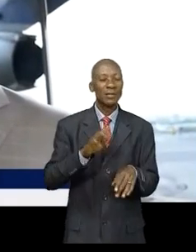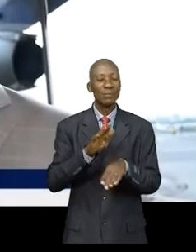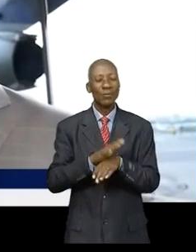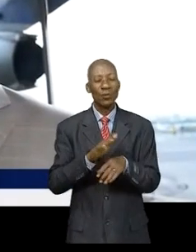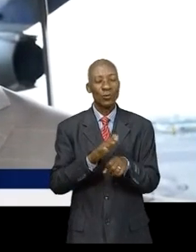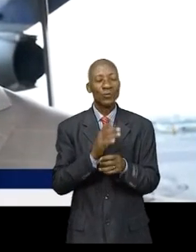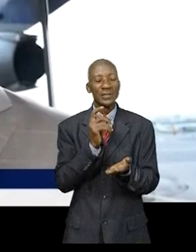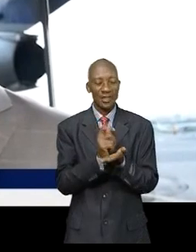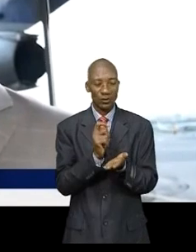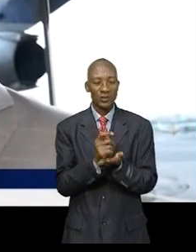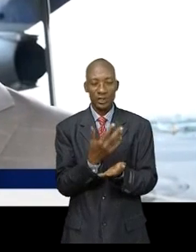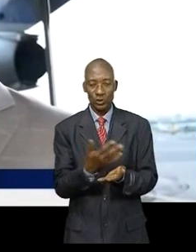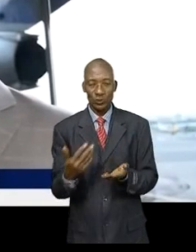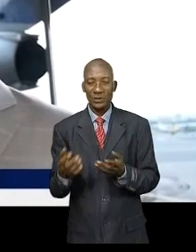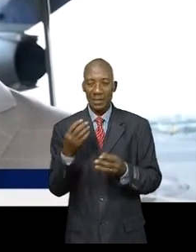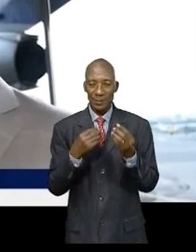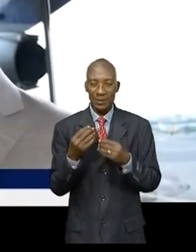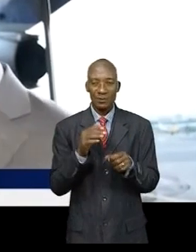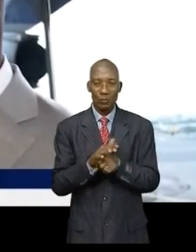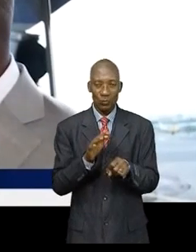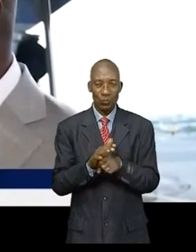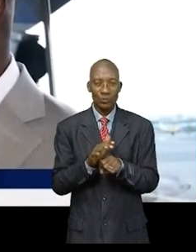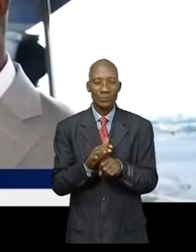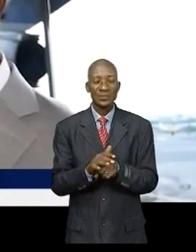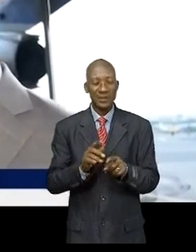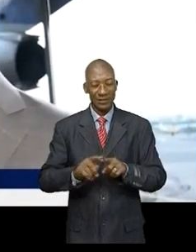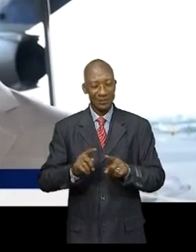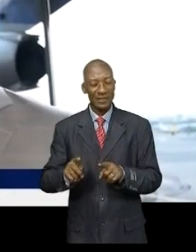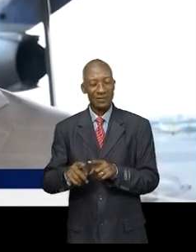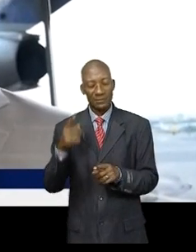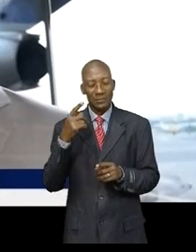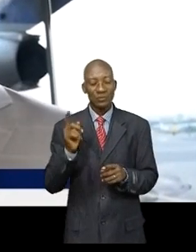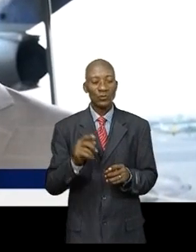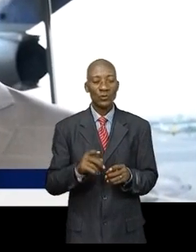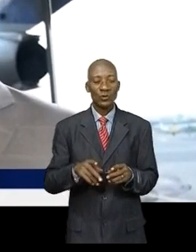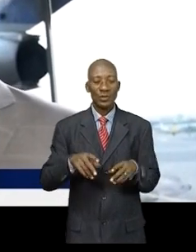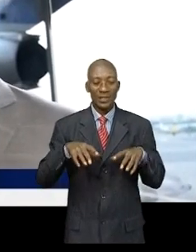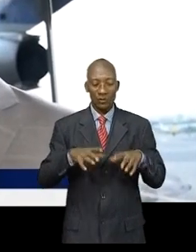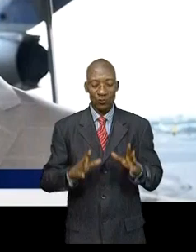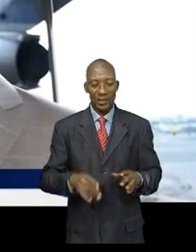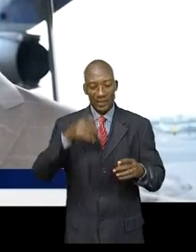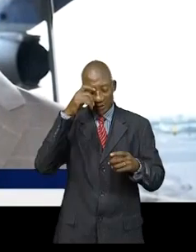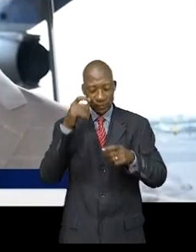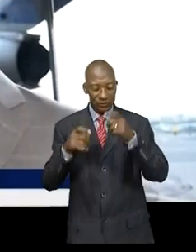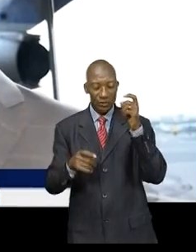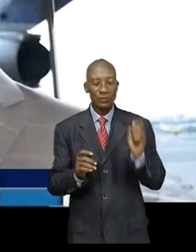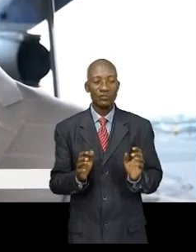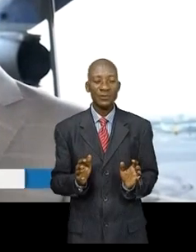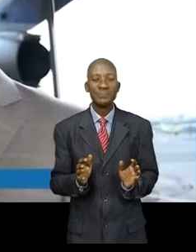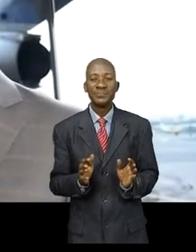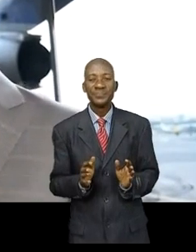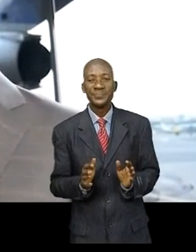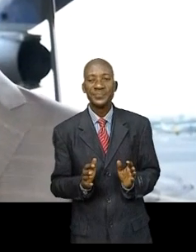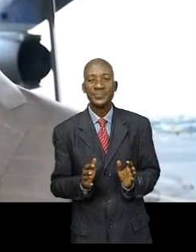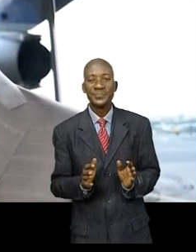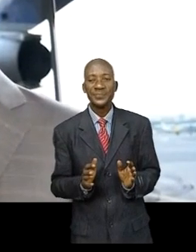d'un pays frère et voisin. Ça prend tout son sens, comme dit Madame la ministre. Et nous sommes très, très honorés de voir que nos